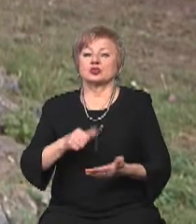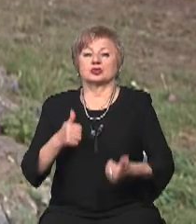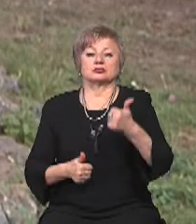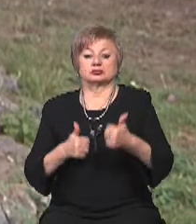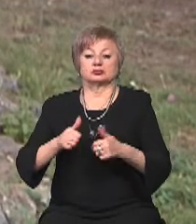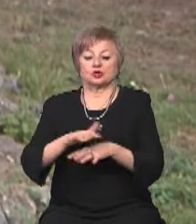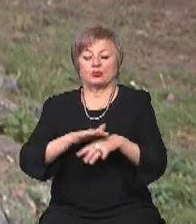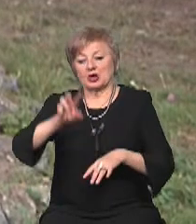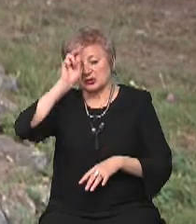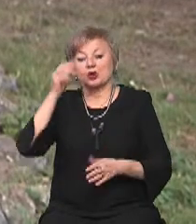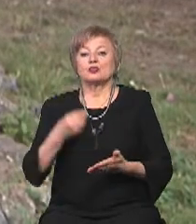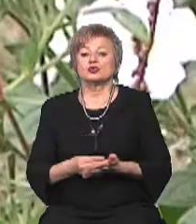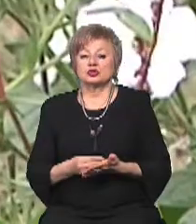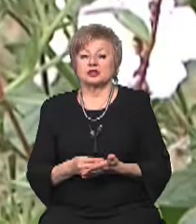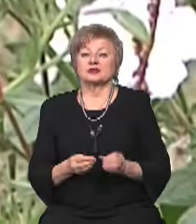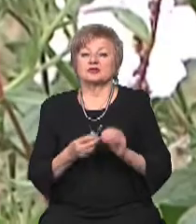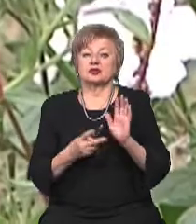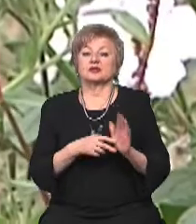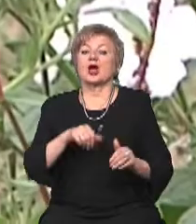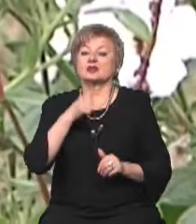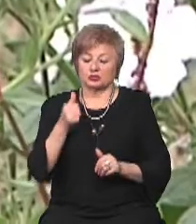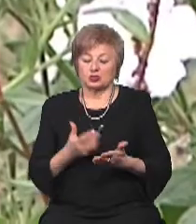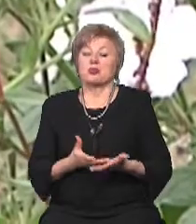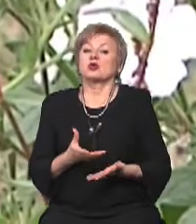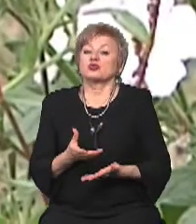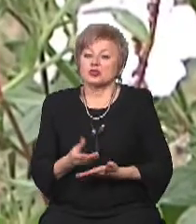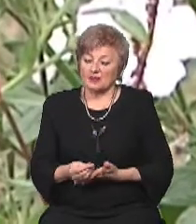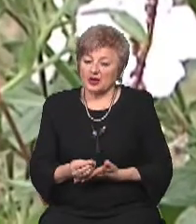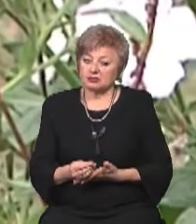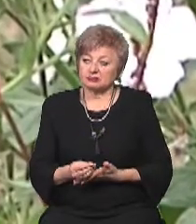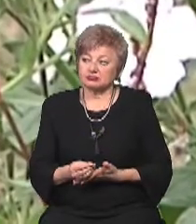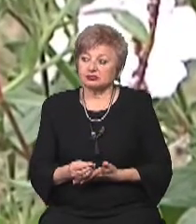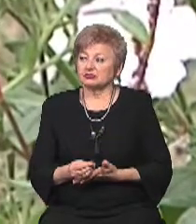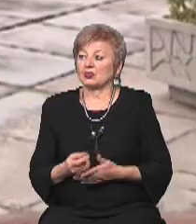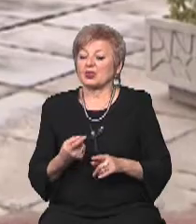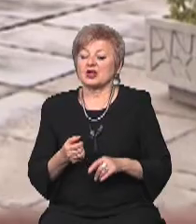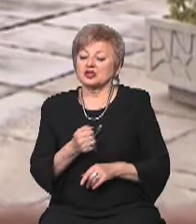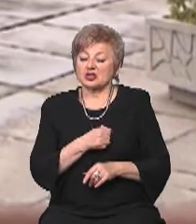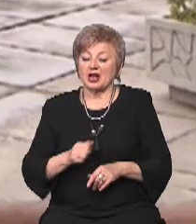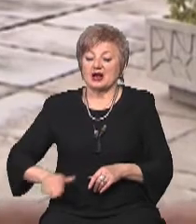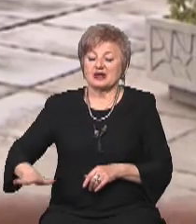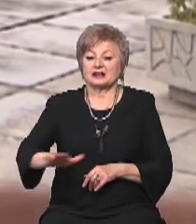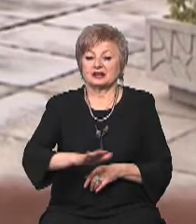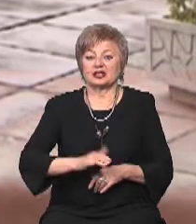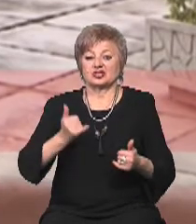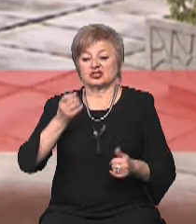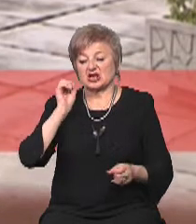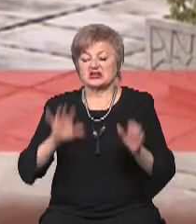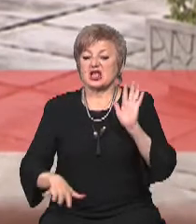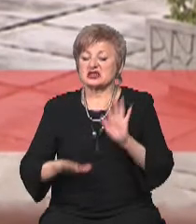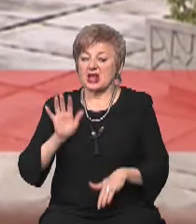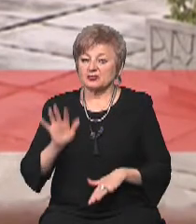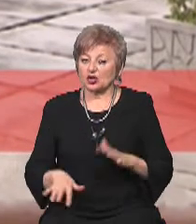бюджет». У 2018 році задум профінансували. На жаль, ця ділянка була в занедбаному стані,